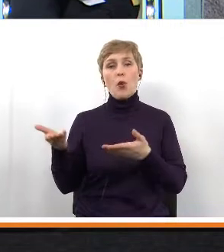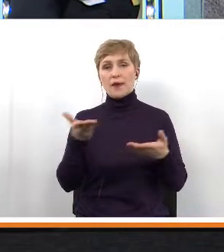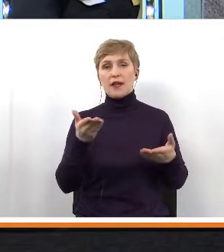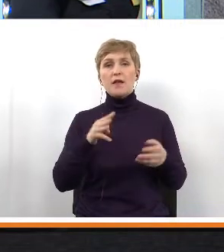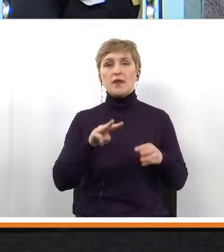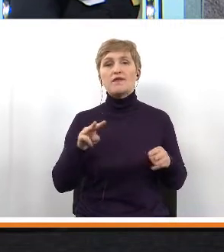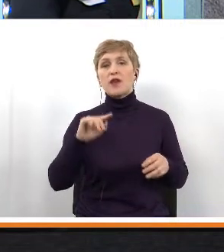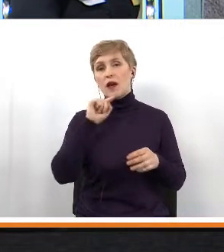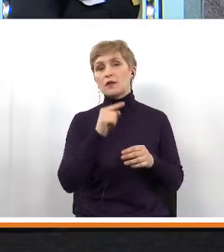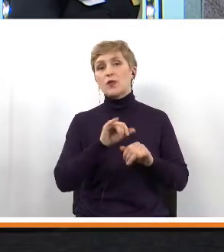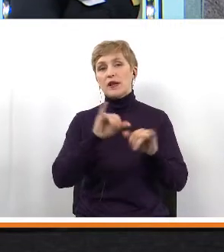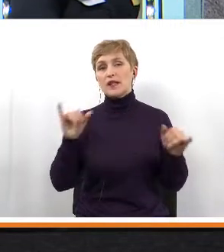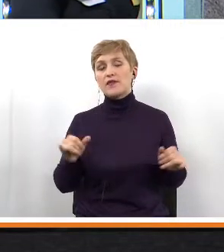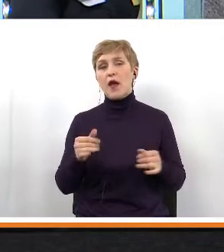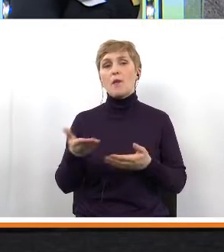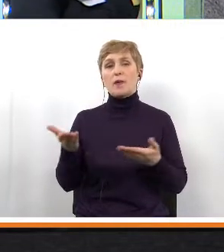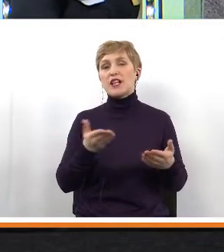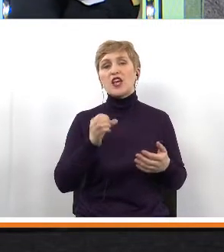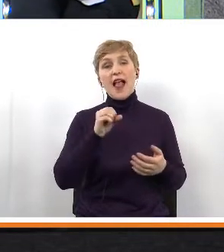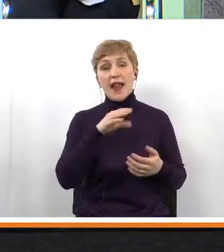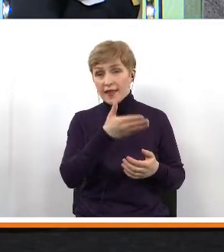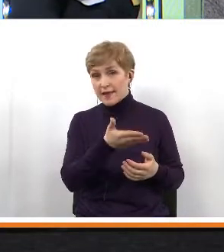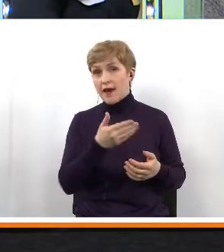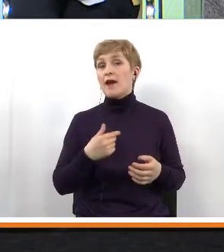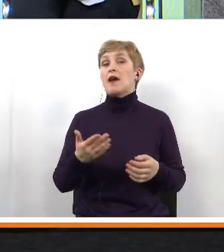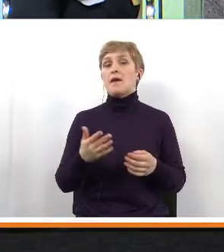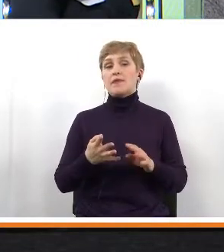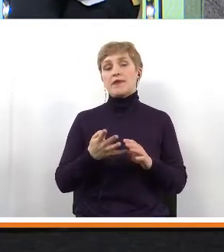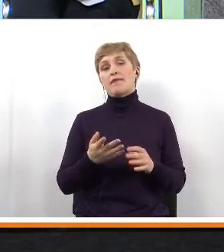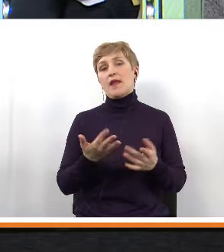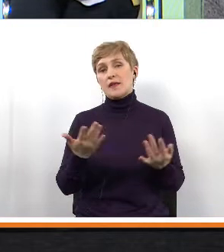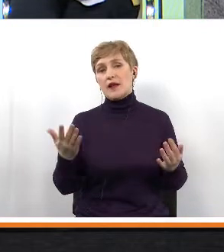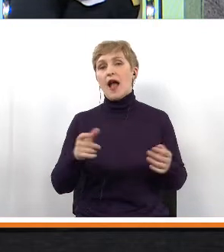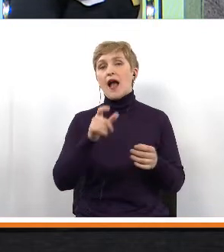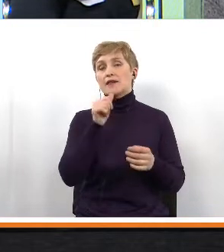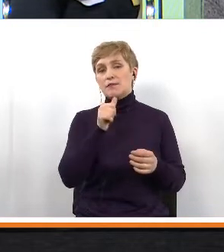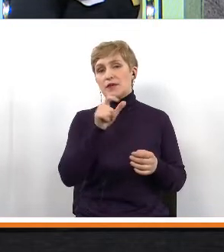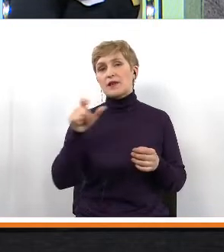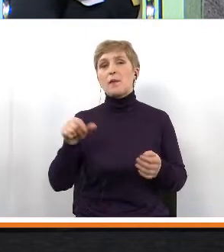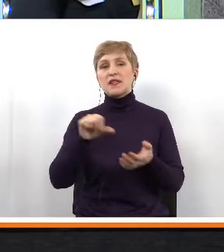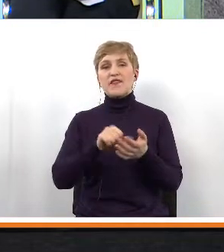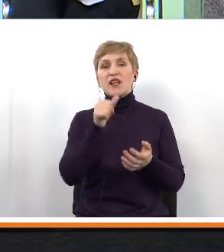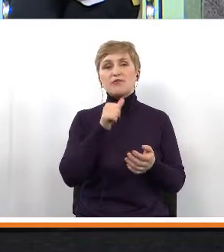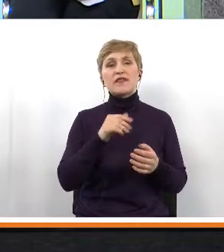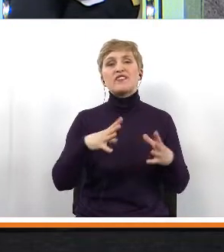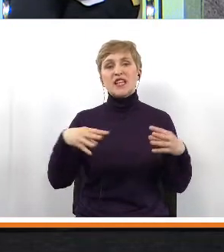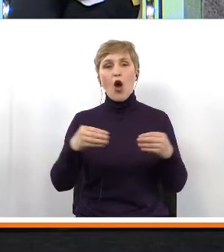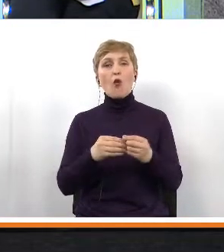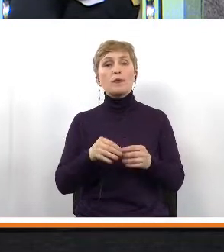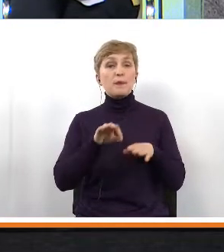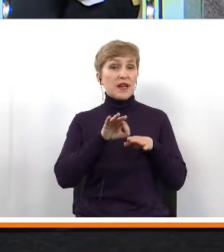Министерства экономического развития, по приглашению Елены, ряд экспертов, представители экспертного сообщества